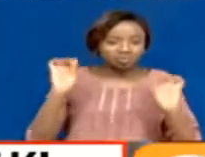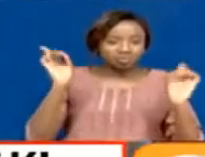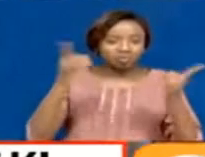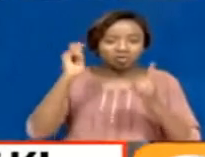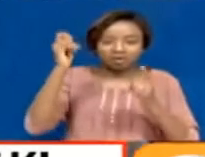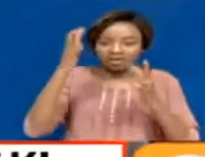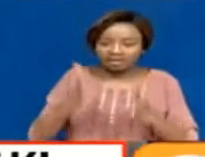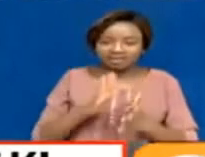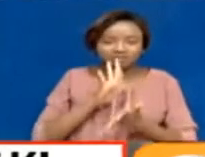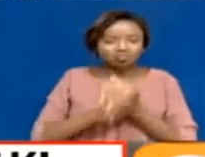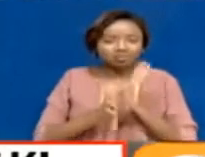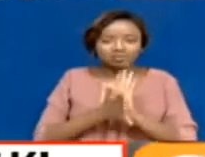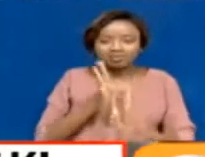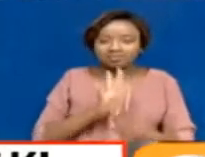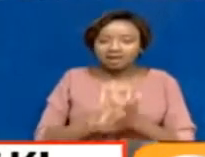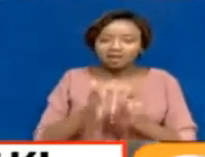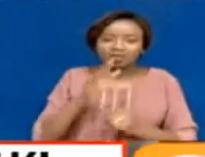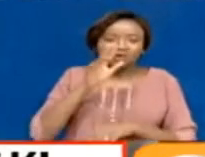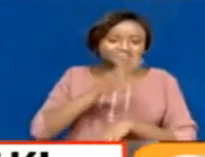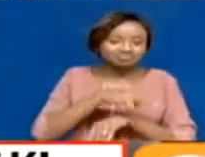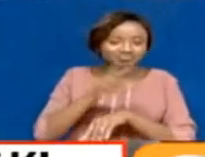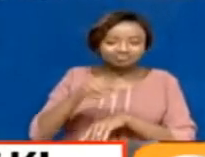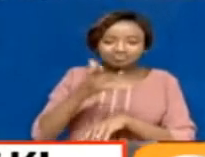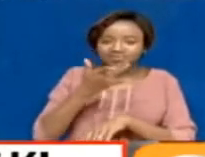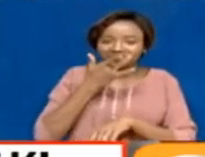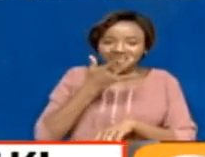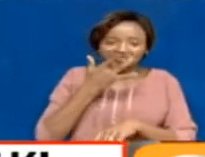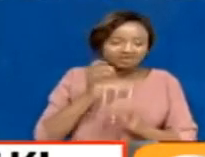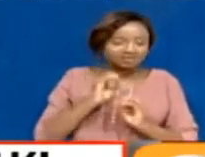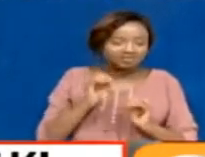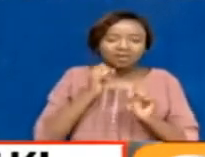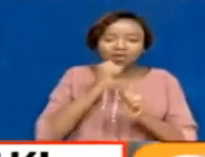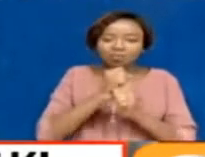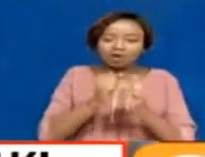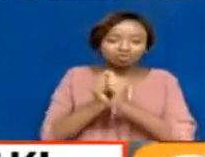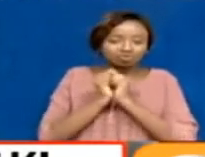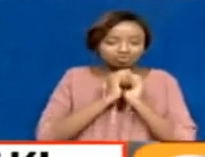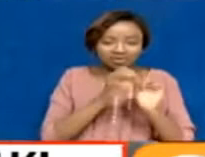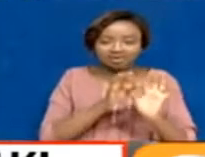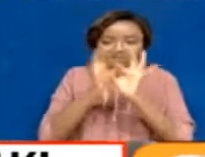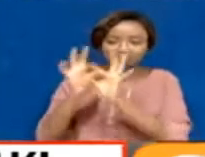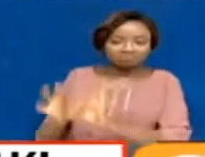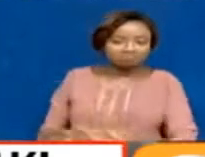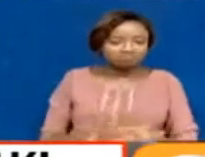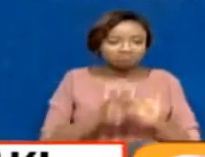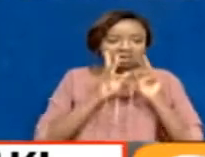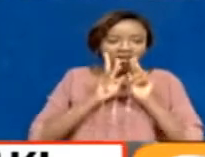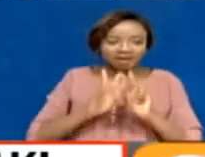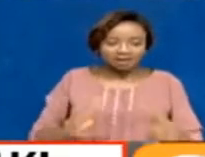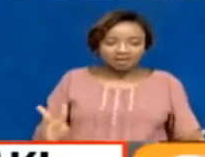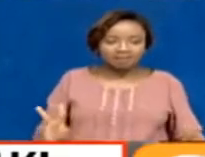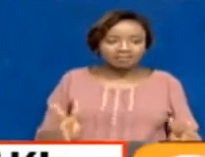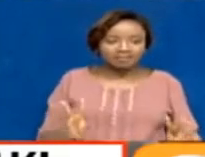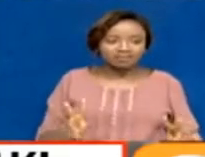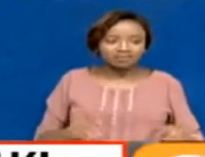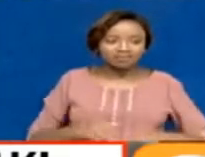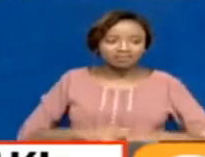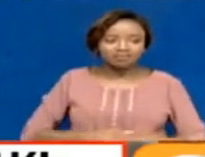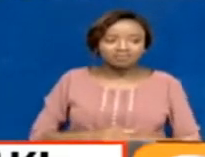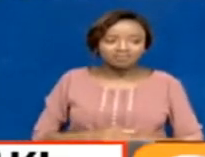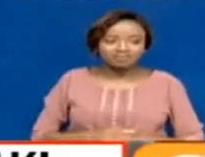bila ubaguzi, kwa wote kwa ushirikiano, kwa wote kwa amani. Haya hata